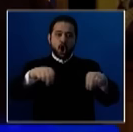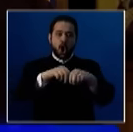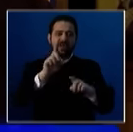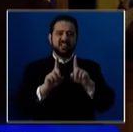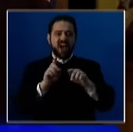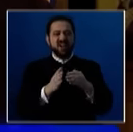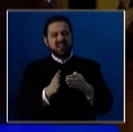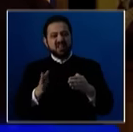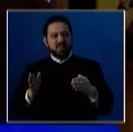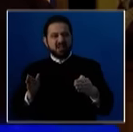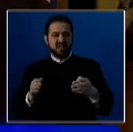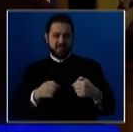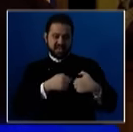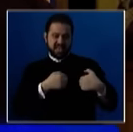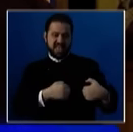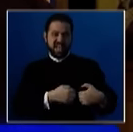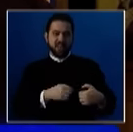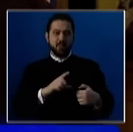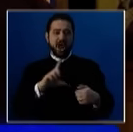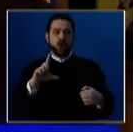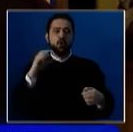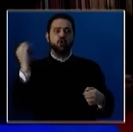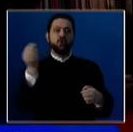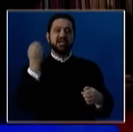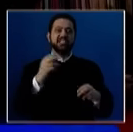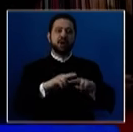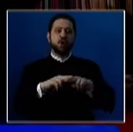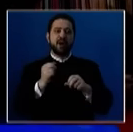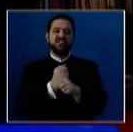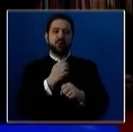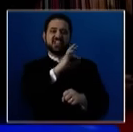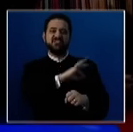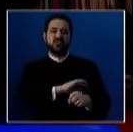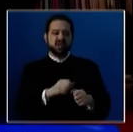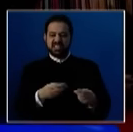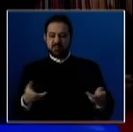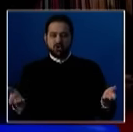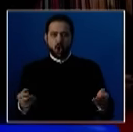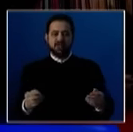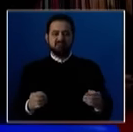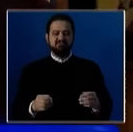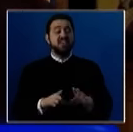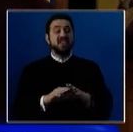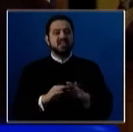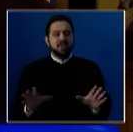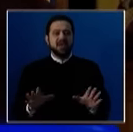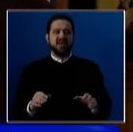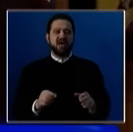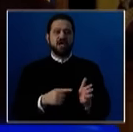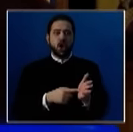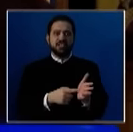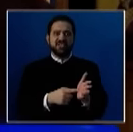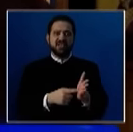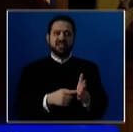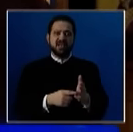ne vom depărta de inima Tatălui, așa cum a făcut Fiul Risipitor, îndată vom ajunge să vedem